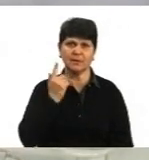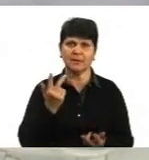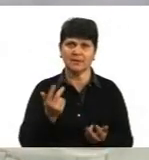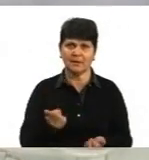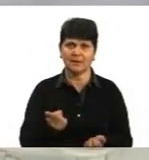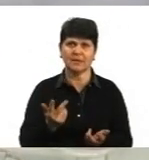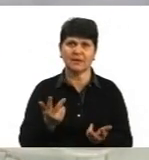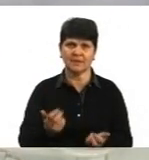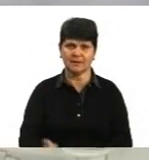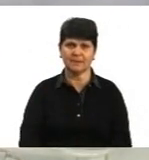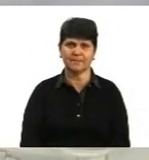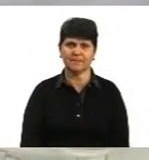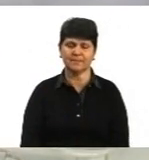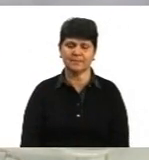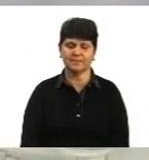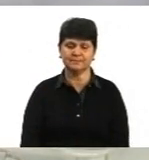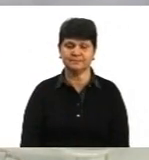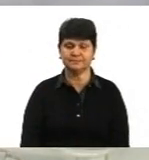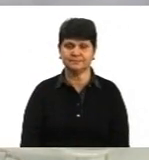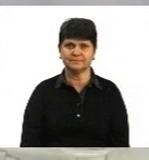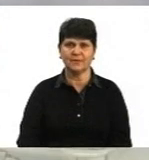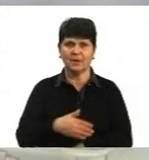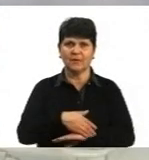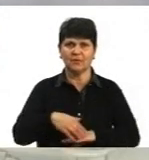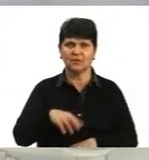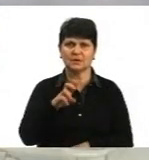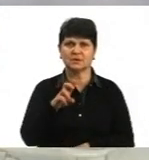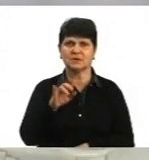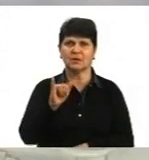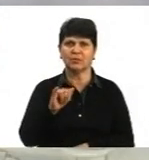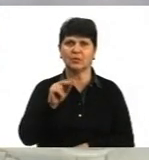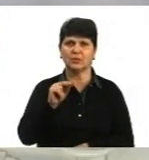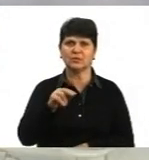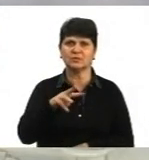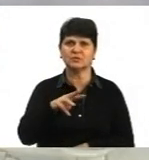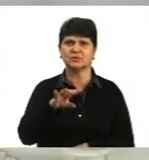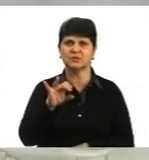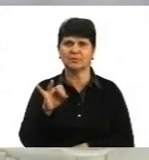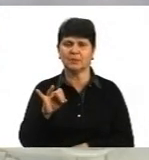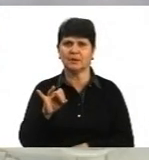На вулиці Кучми. Зупинився